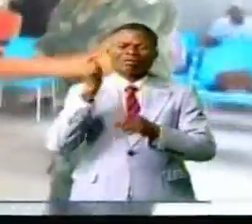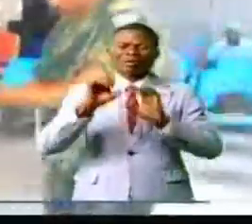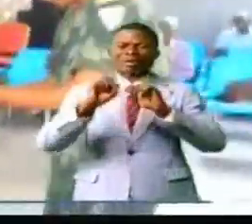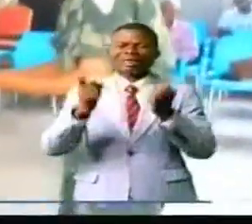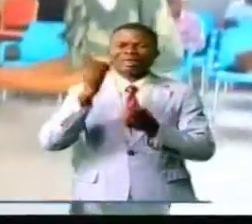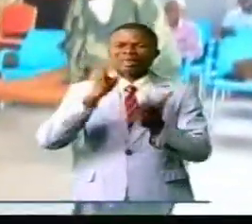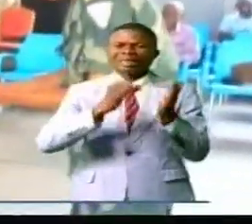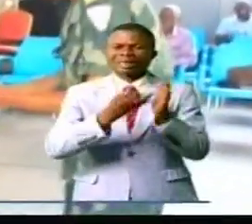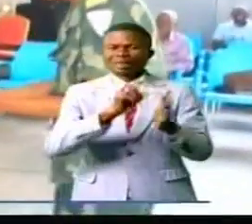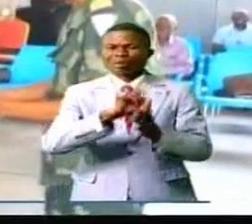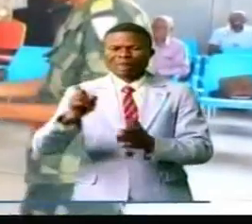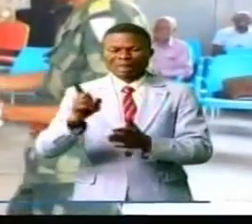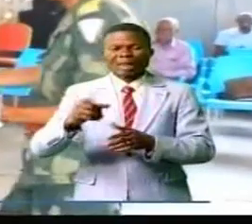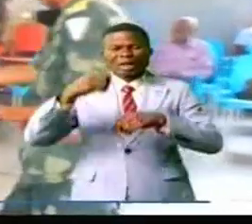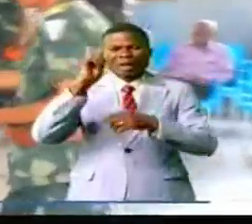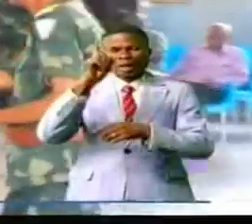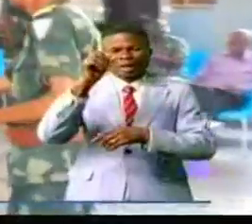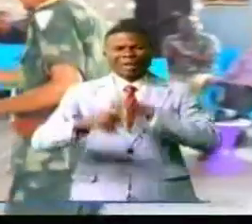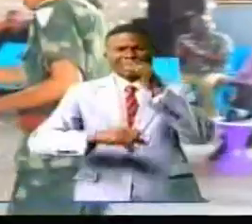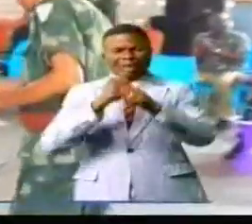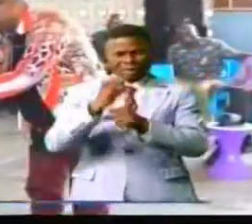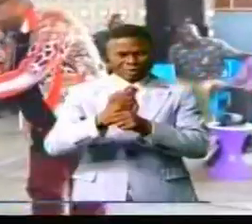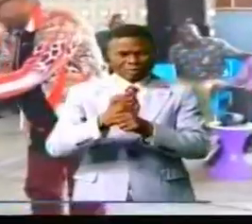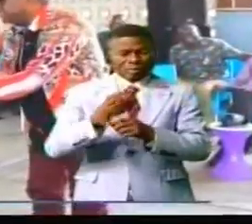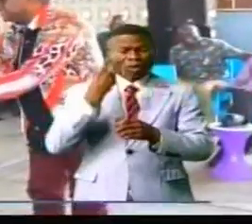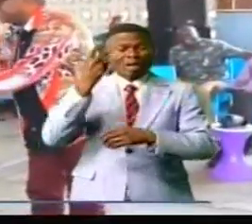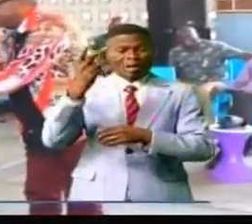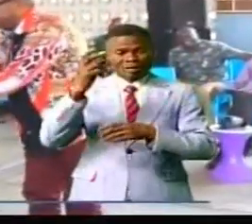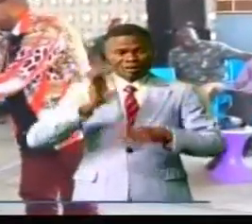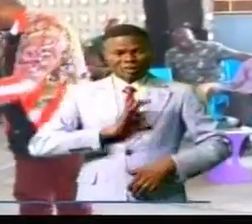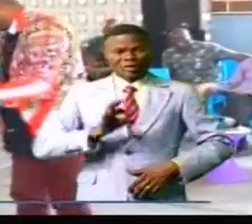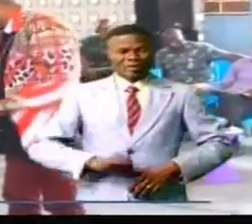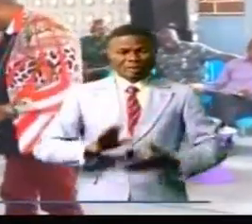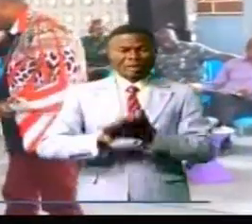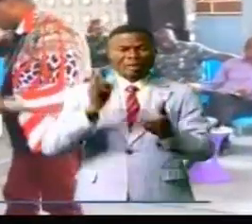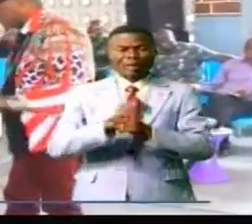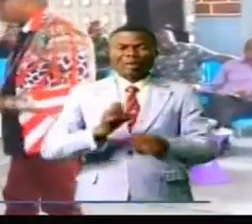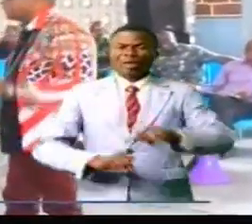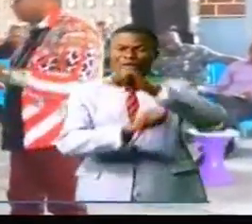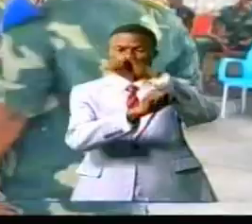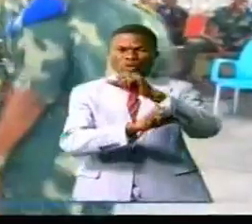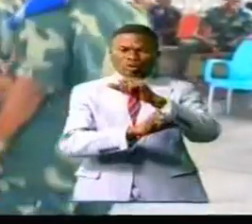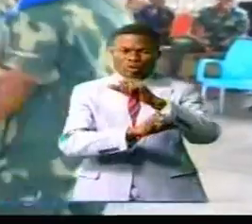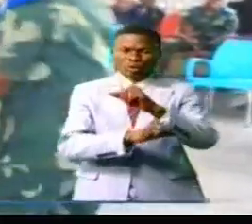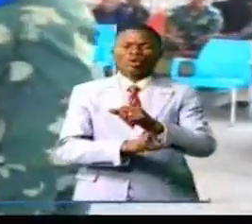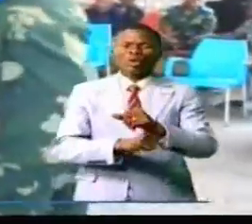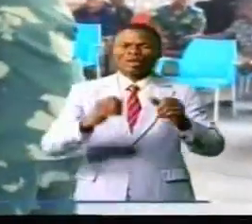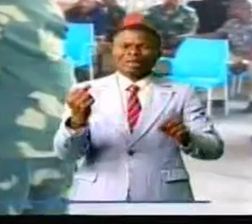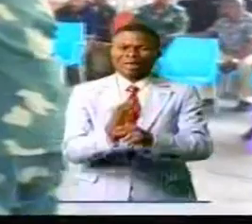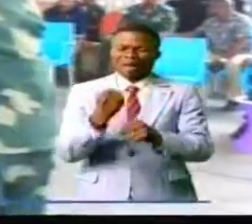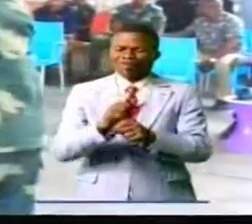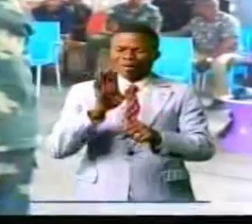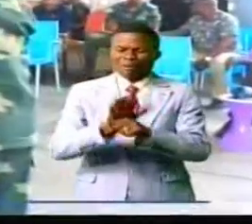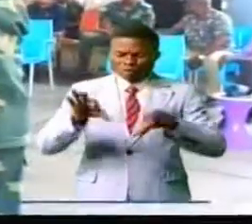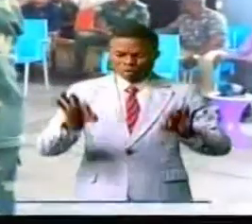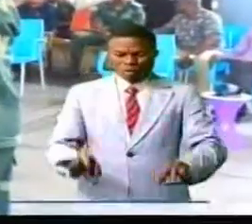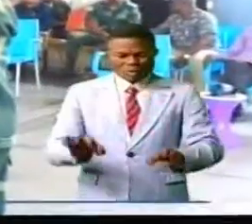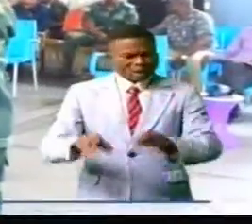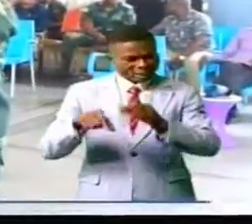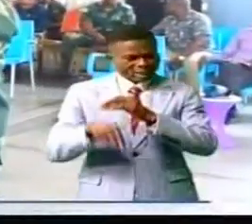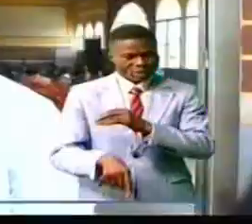chaque année. C'est une façon de matérialiser la vision du chef de l'État qui prône la revanche du sol sur les sous-sols.